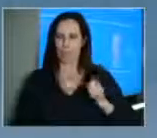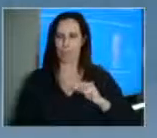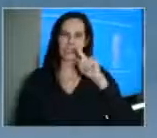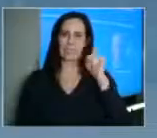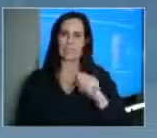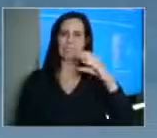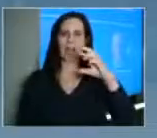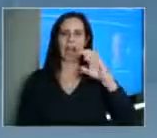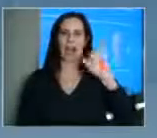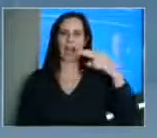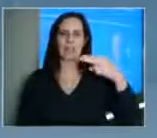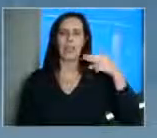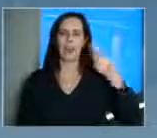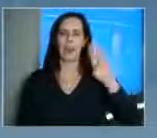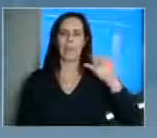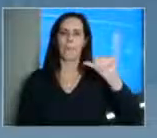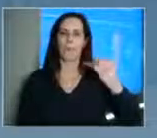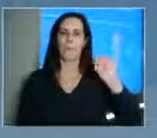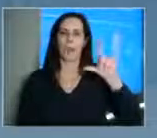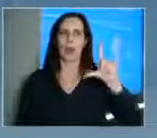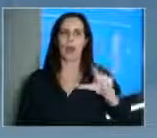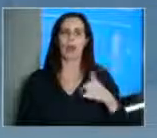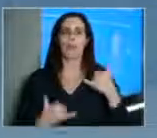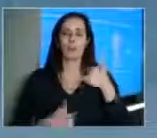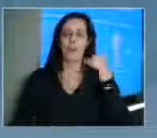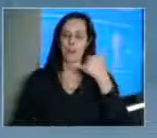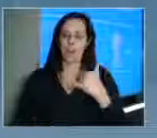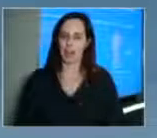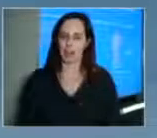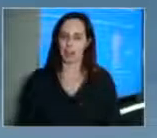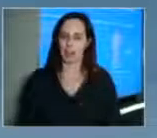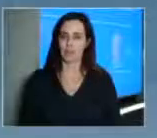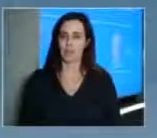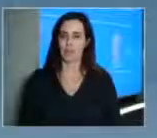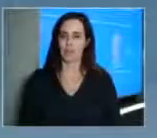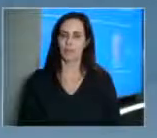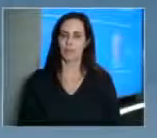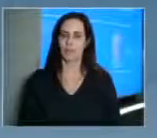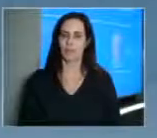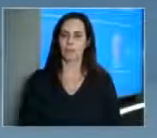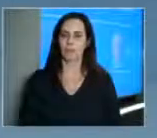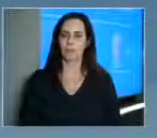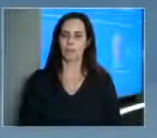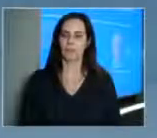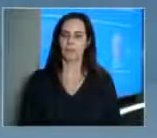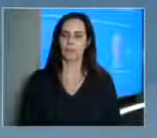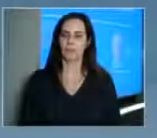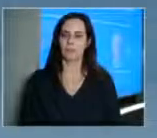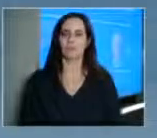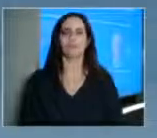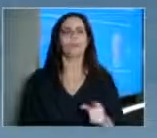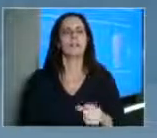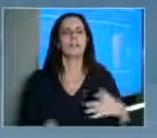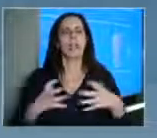של זכריה באומל, זיכרונו לברכה, ואיתנו על קו הטלפון רב סרן יואב מיחידת הנעדרים